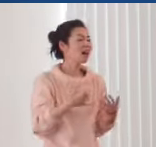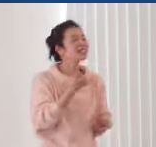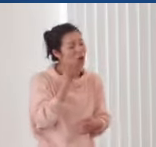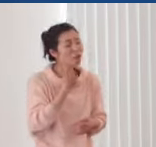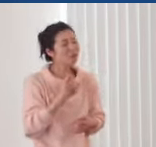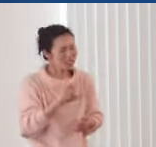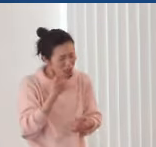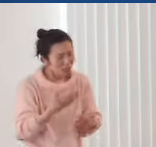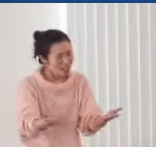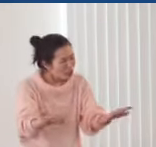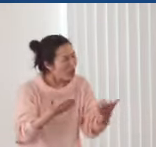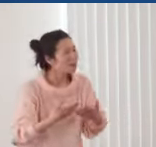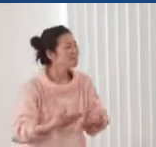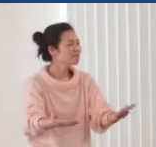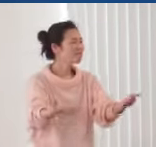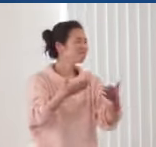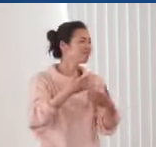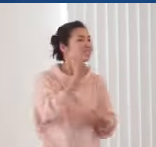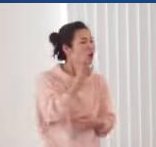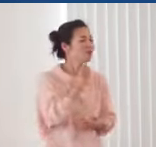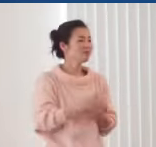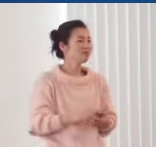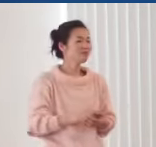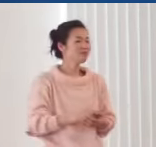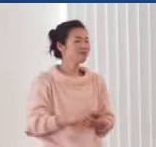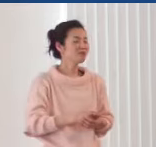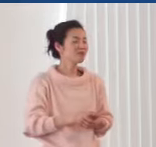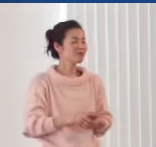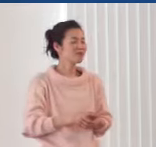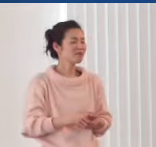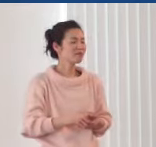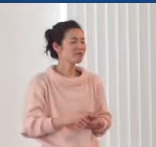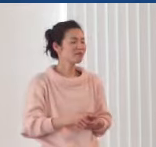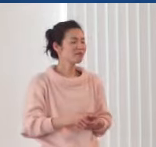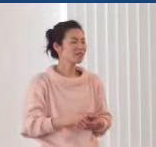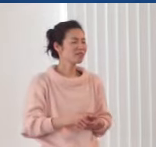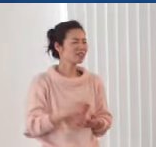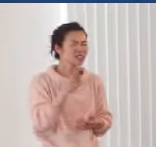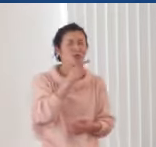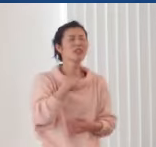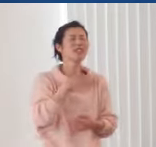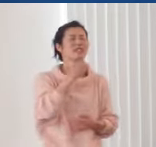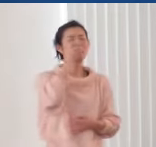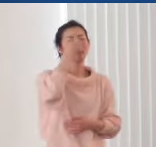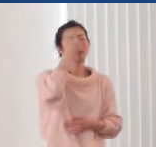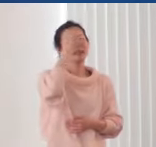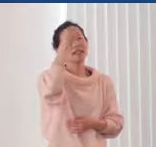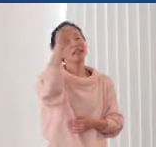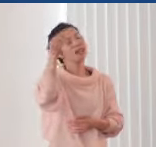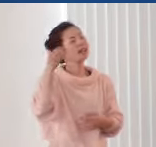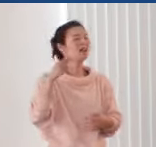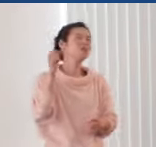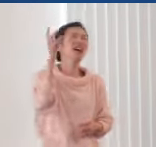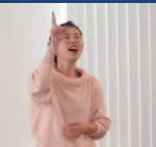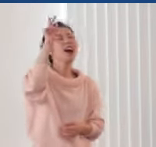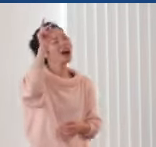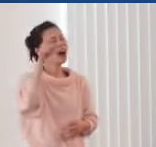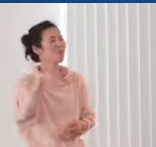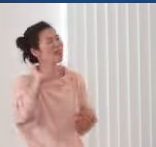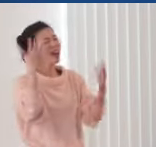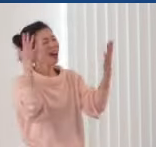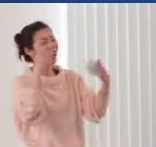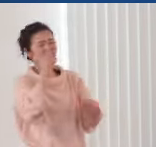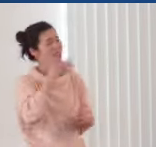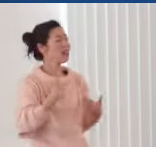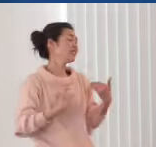だからすぐに高ぶってね、すぐにおごり高ぶって、ああ自分で何でもできるんだ、自分で